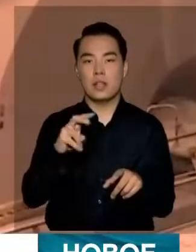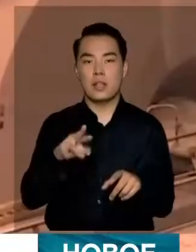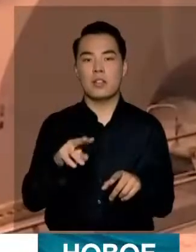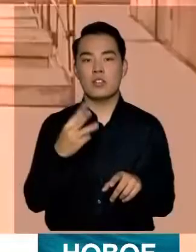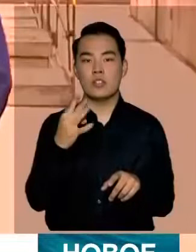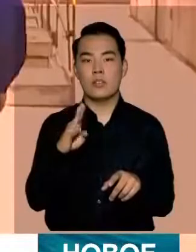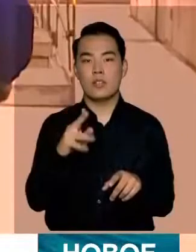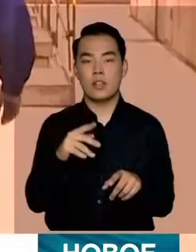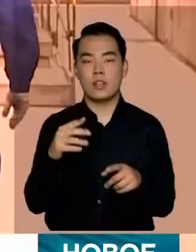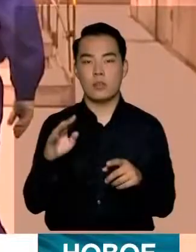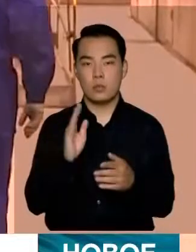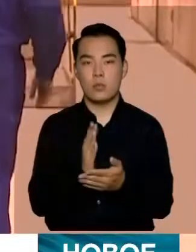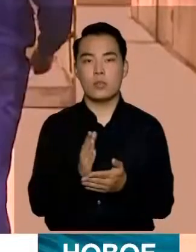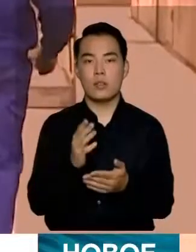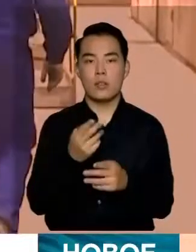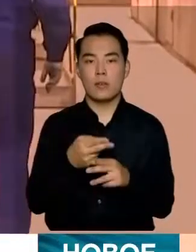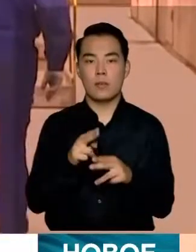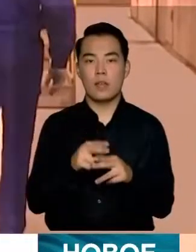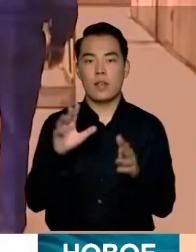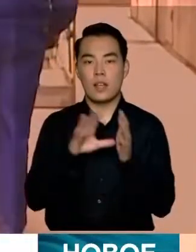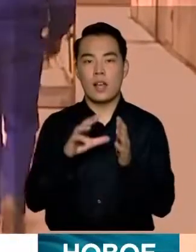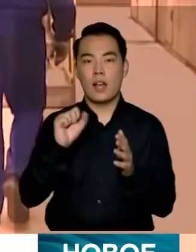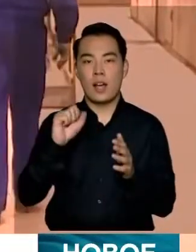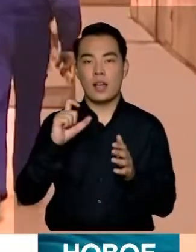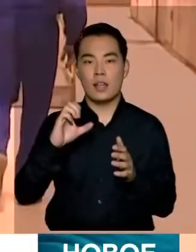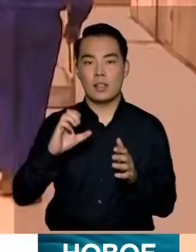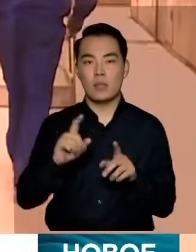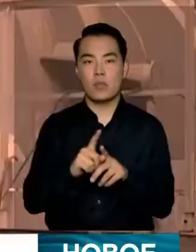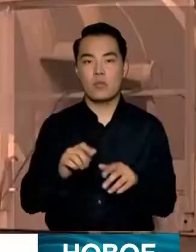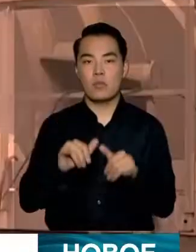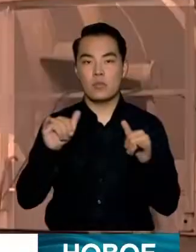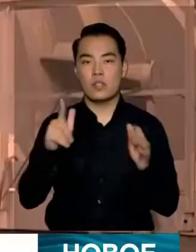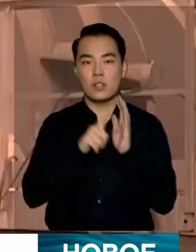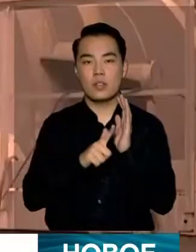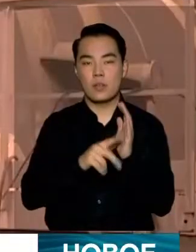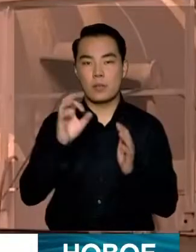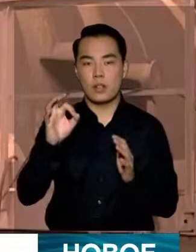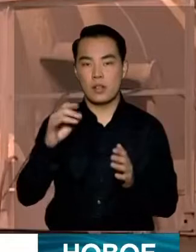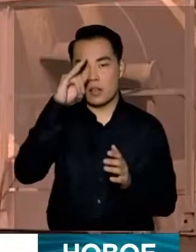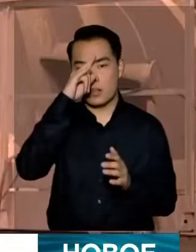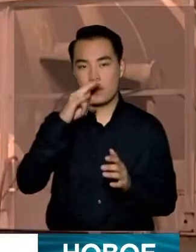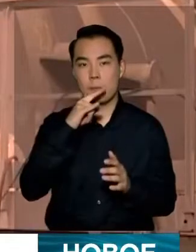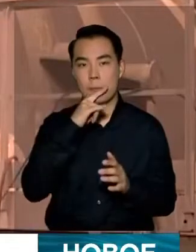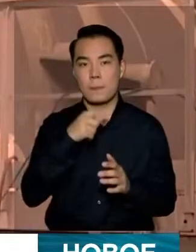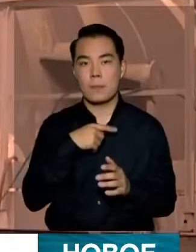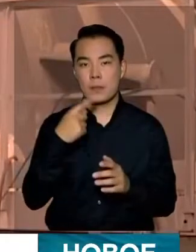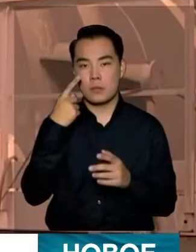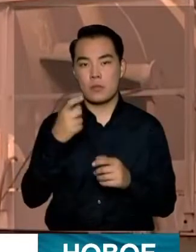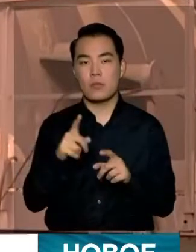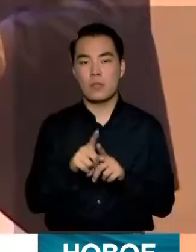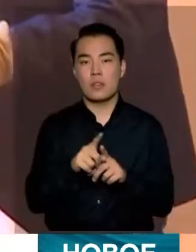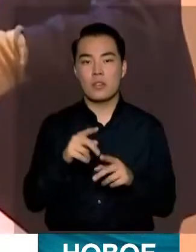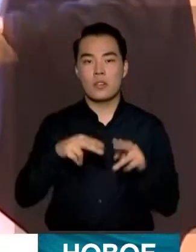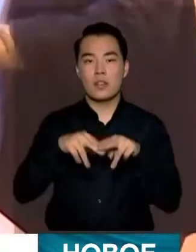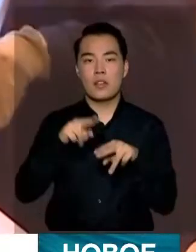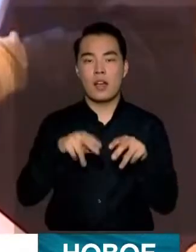во Франции доля производственной энергии от АЭС достигает почти 70 процентов Казахстан я напомню готовиться к